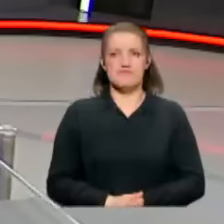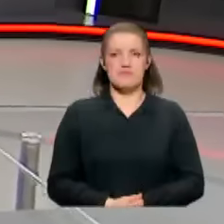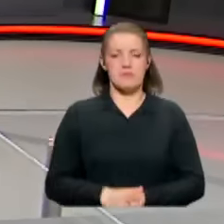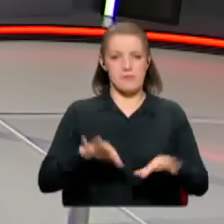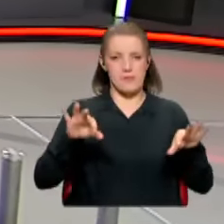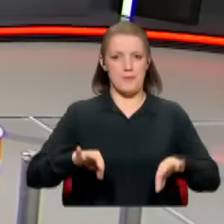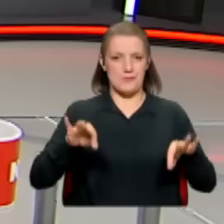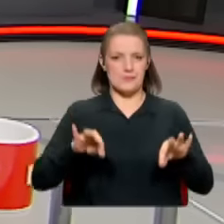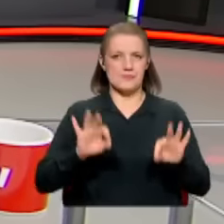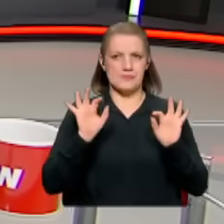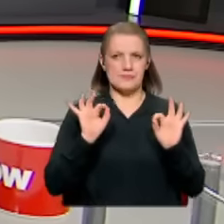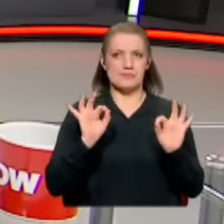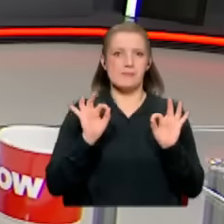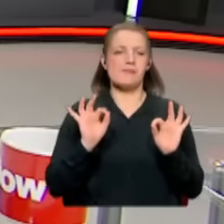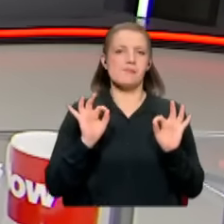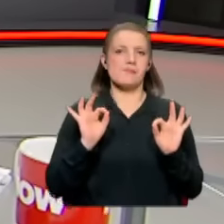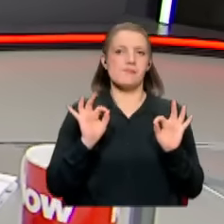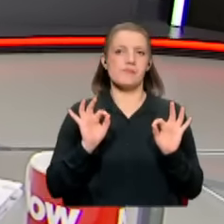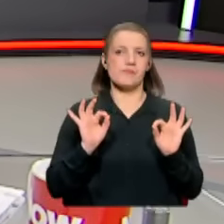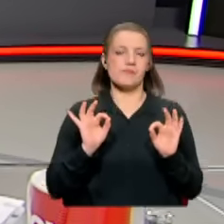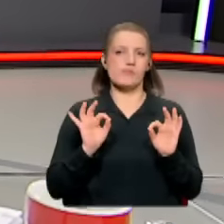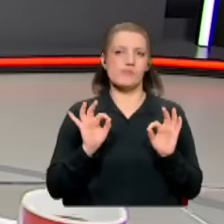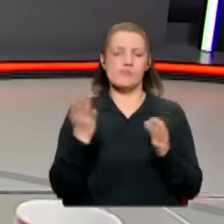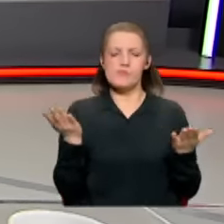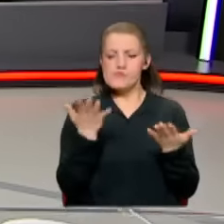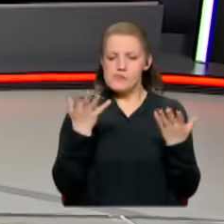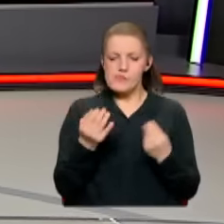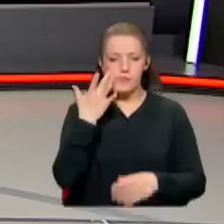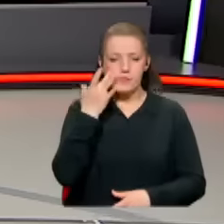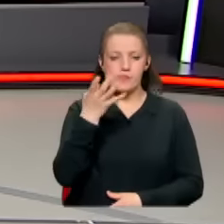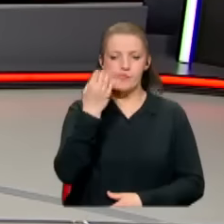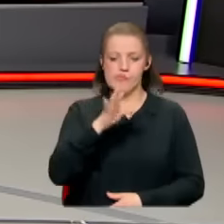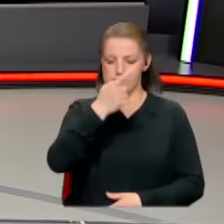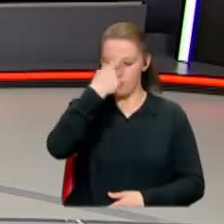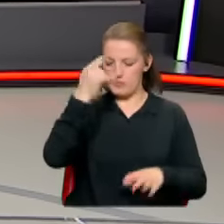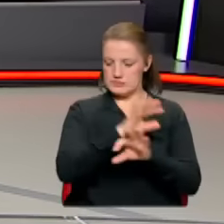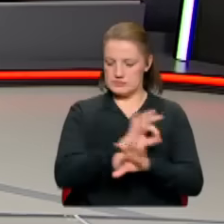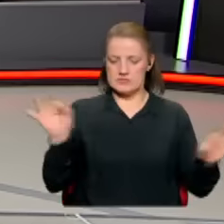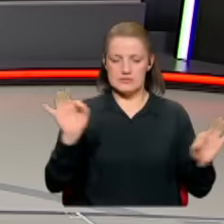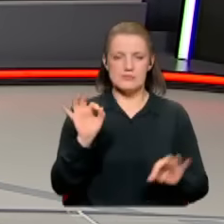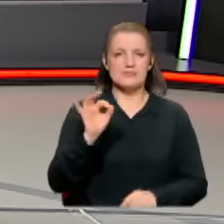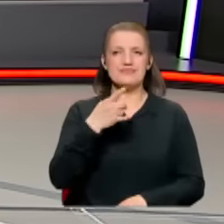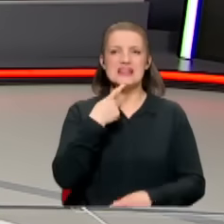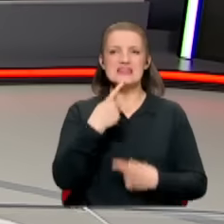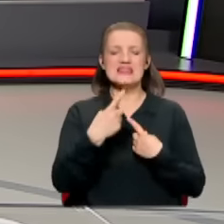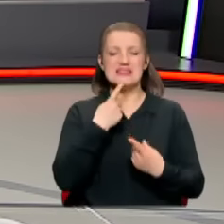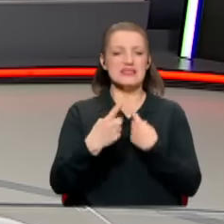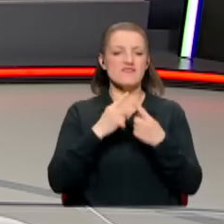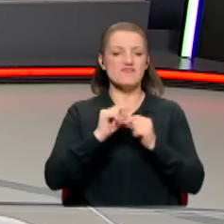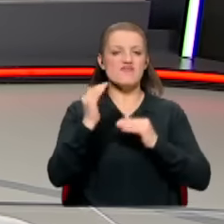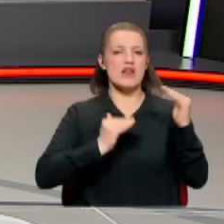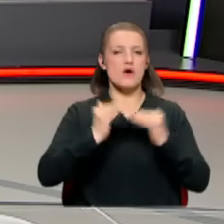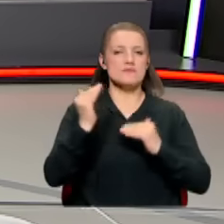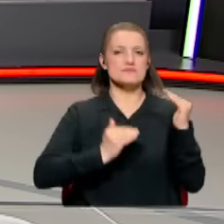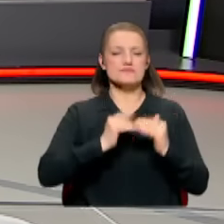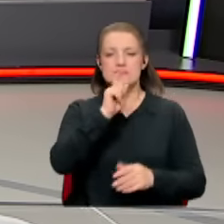Efendim şimdi yani öyle bir efendim böyle nasıl ne olduğu belli olmayan belirsiz laf enflasyonu da